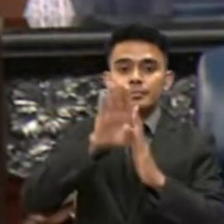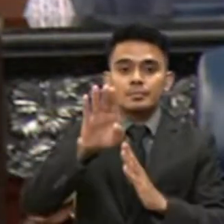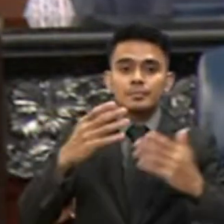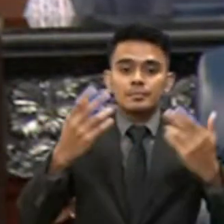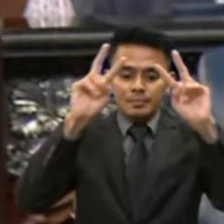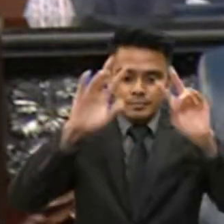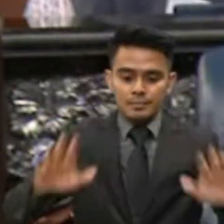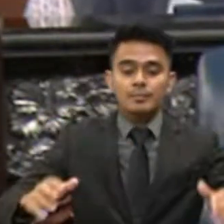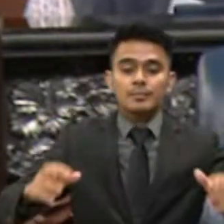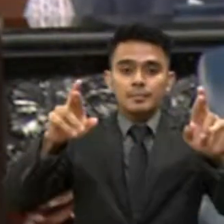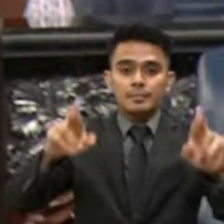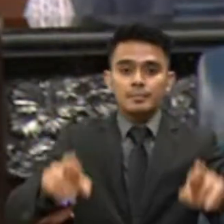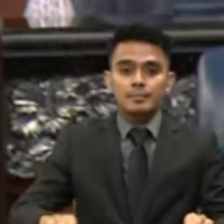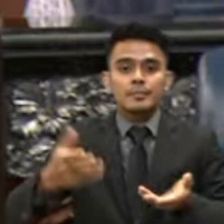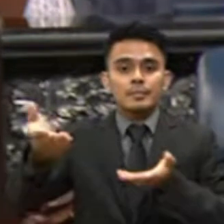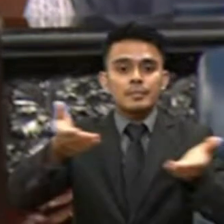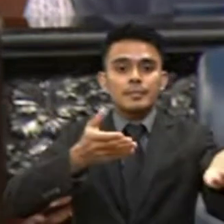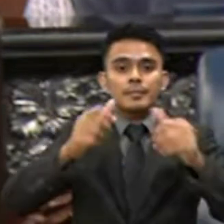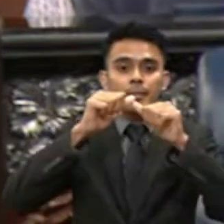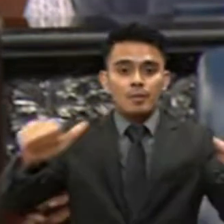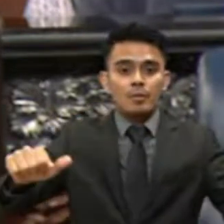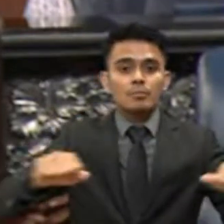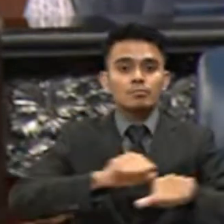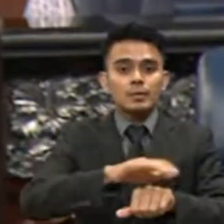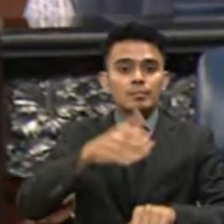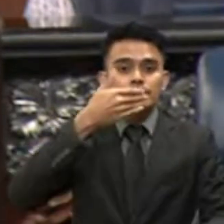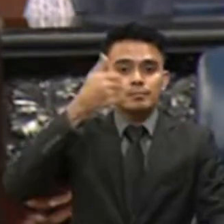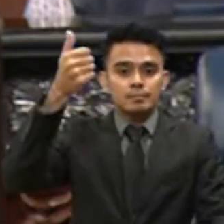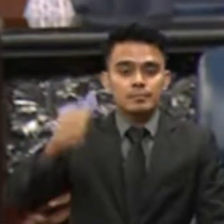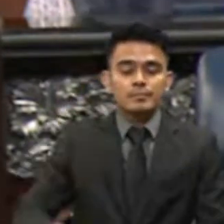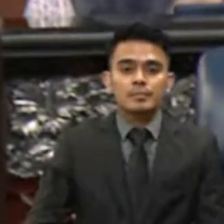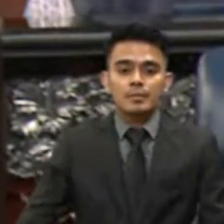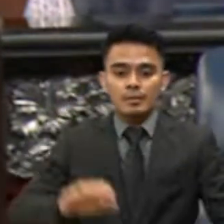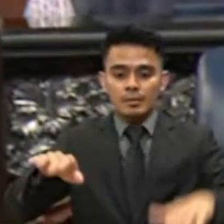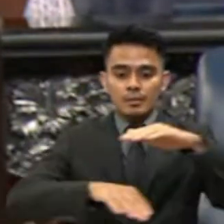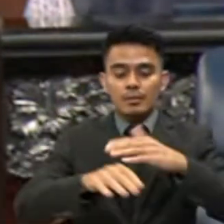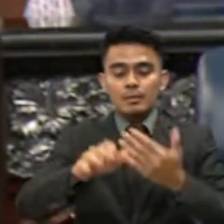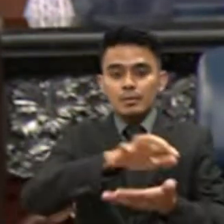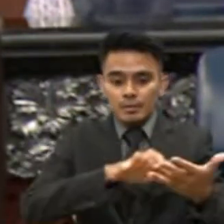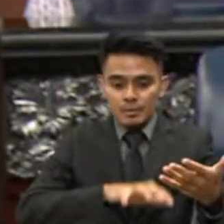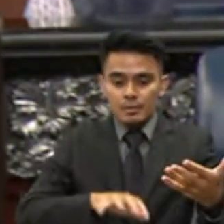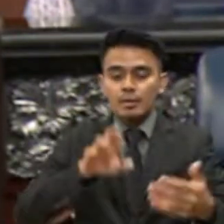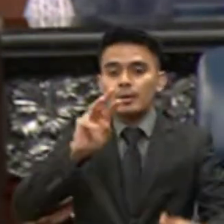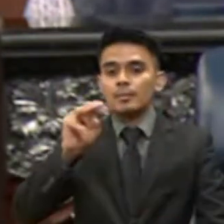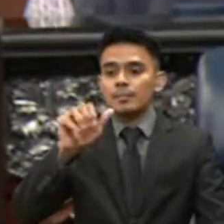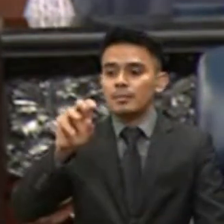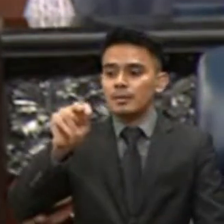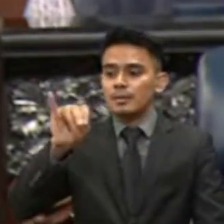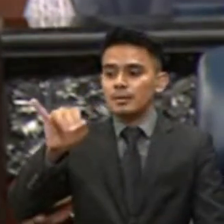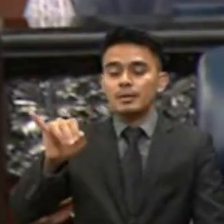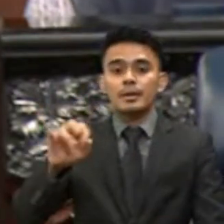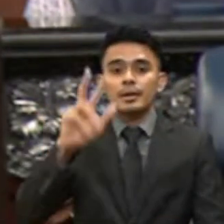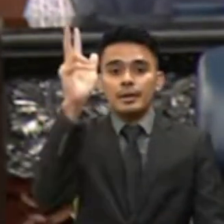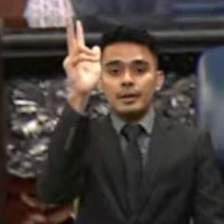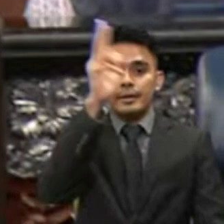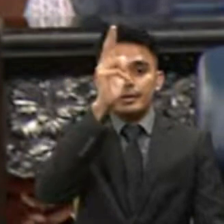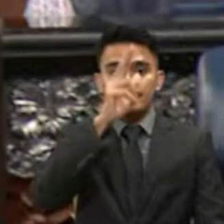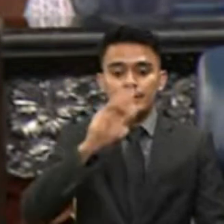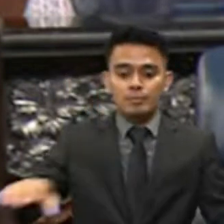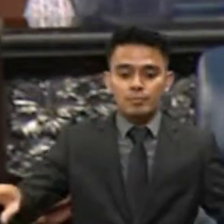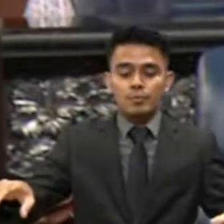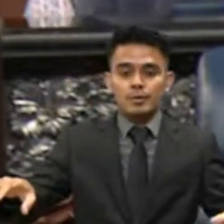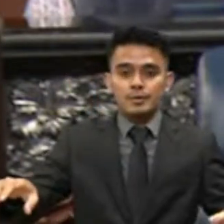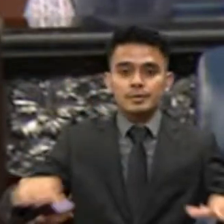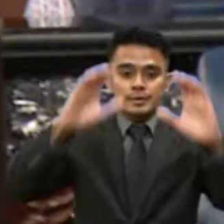melalui sistem penyampaian pengamatan awam yang berkesan di bawah kerangka dasar Madani ini kerajaan akan mengambil pendekatan yang